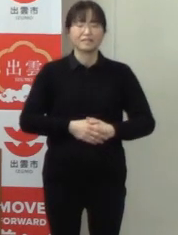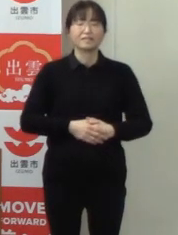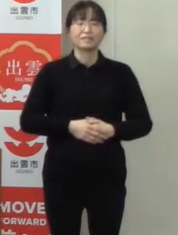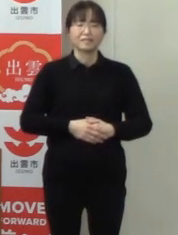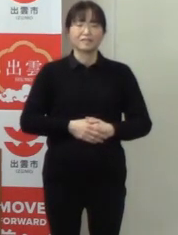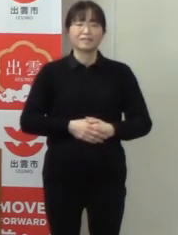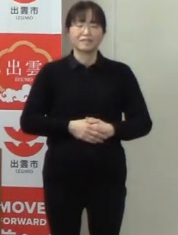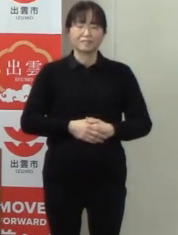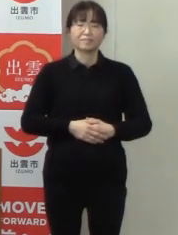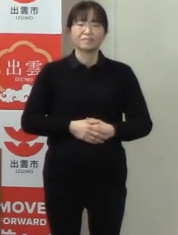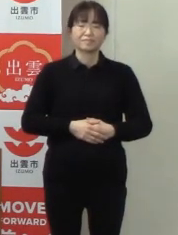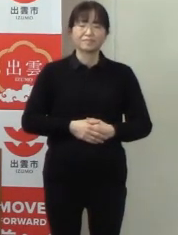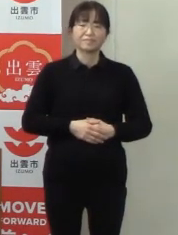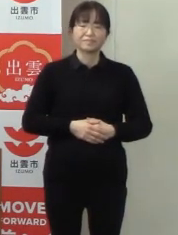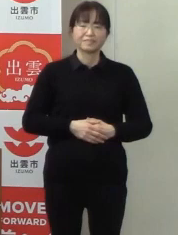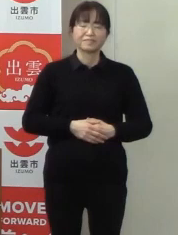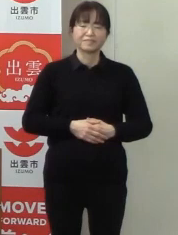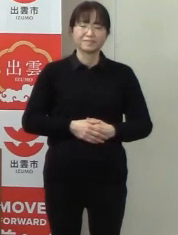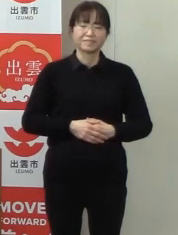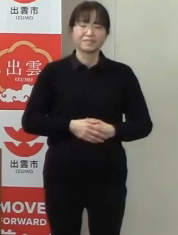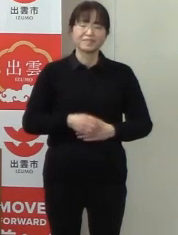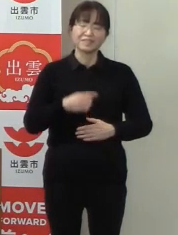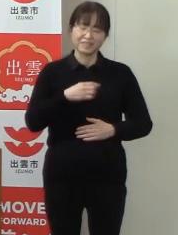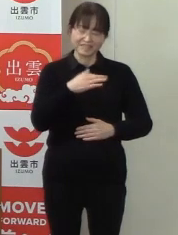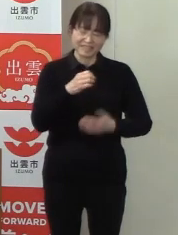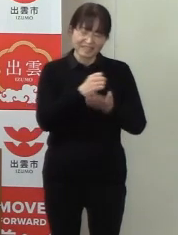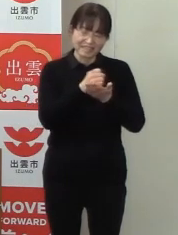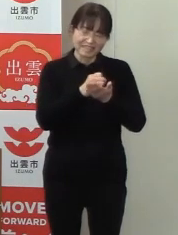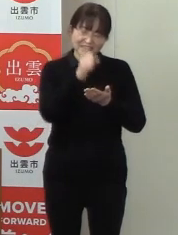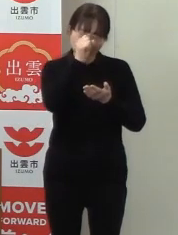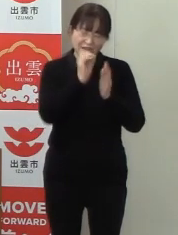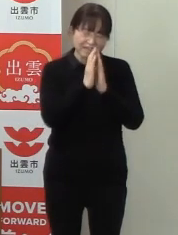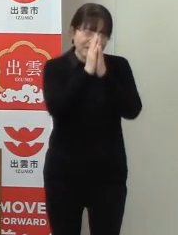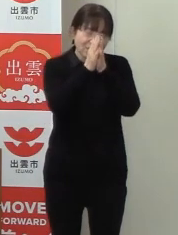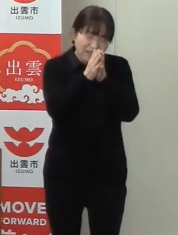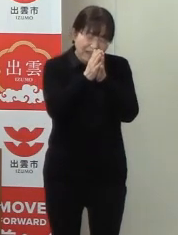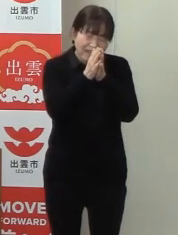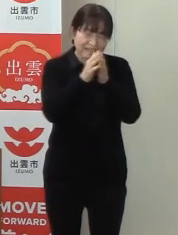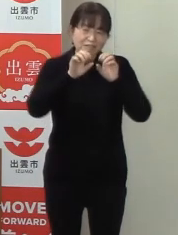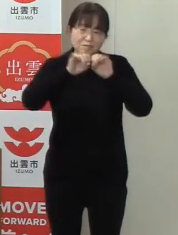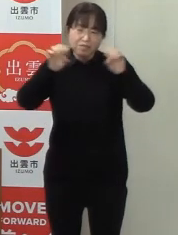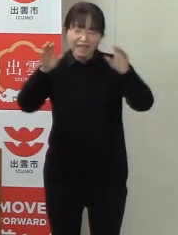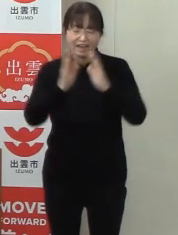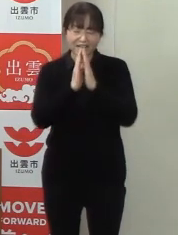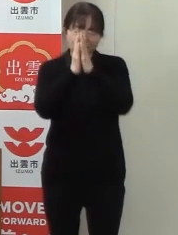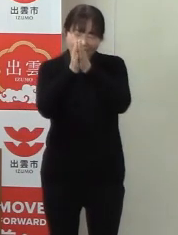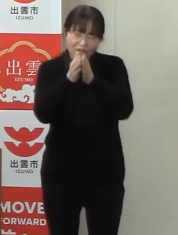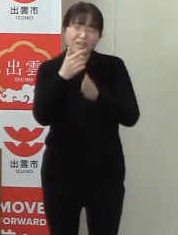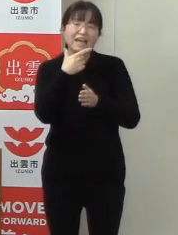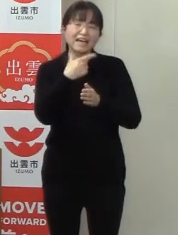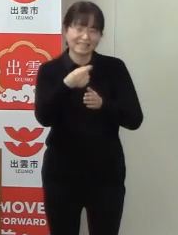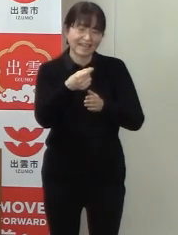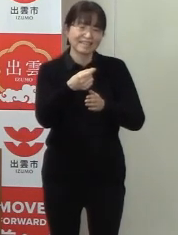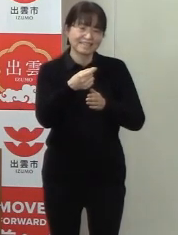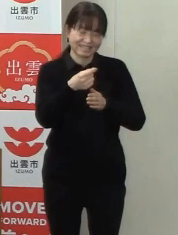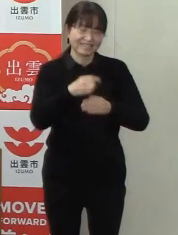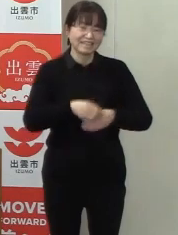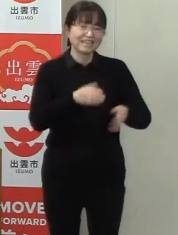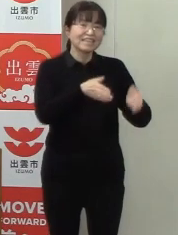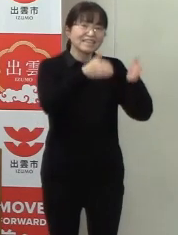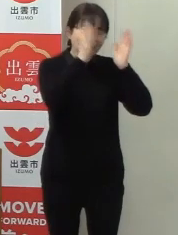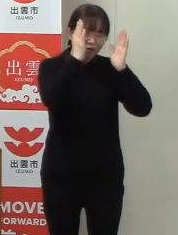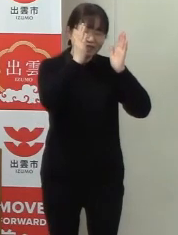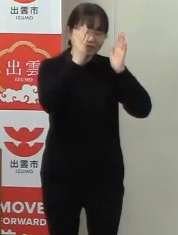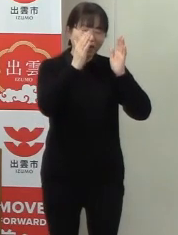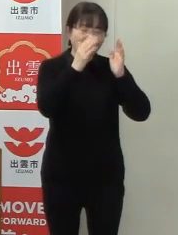とっては大変に都合のいいお願いでございますけども、宣伝はしていただきながら、あとはちょっと少しプライバシーには配慮をしてい